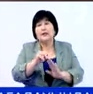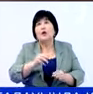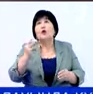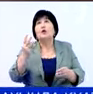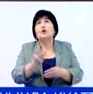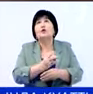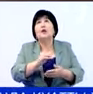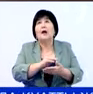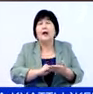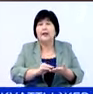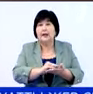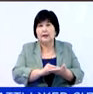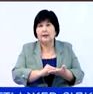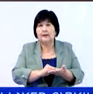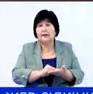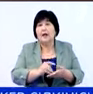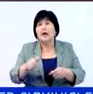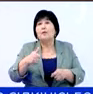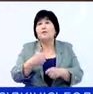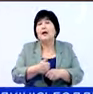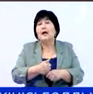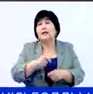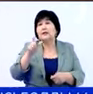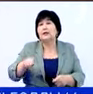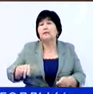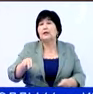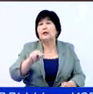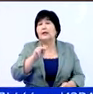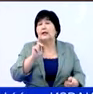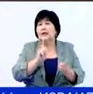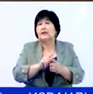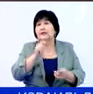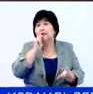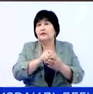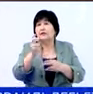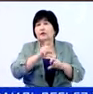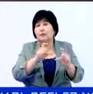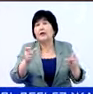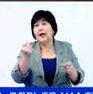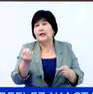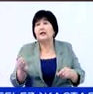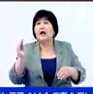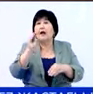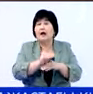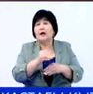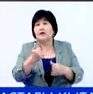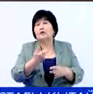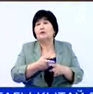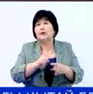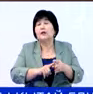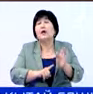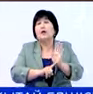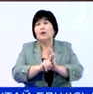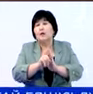қайтарамен басшымен кездестім, сол құс фабриканың биыл ақшасын салып өзі қозғап жатыр. СФК-ның басшысымен де бұл сұрақ